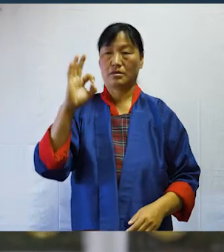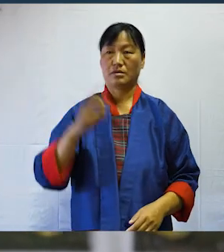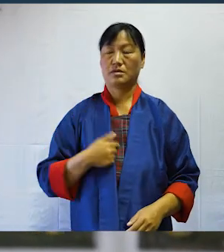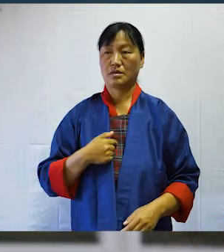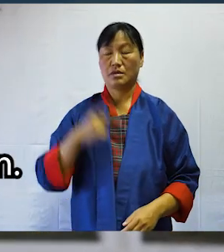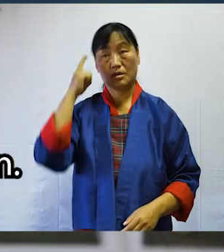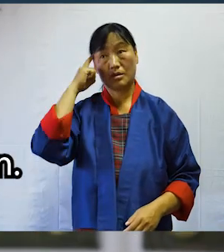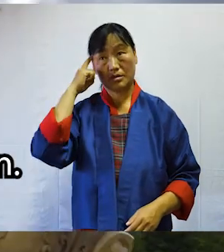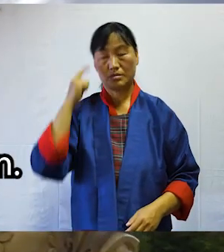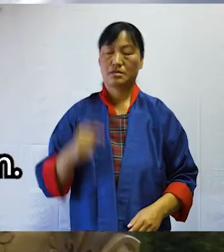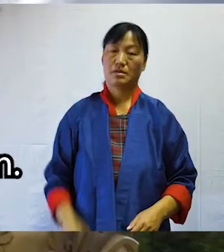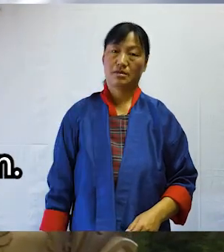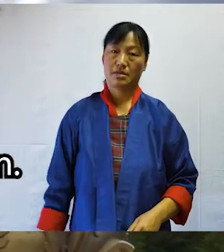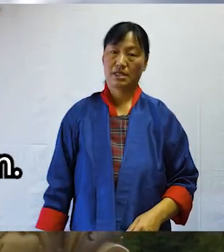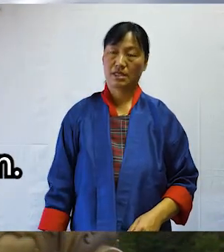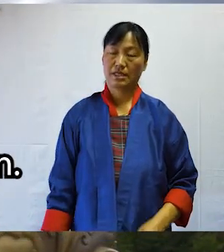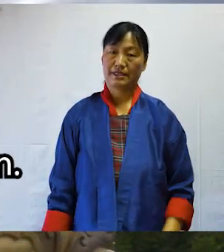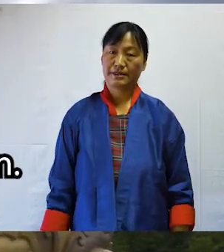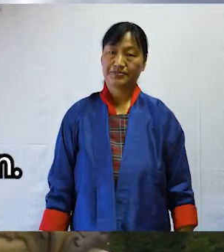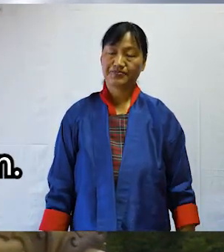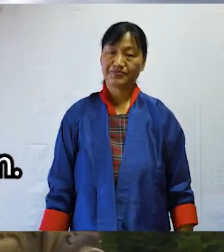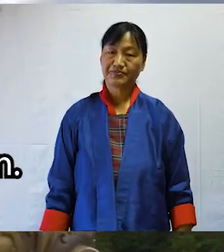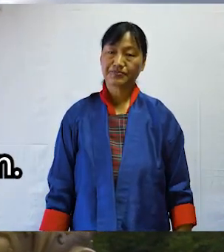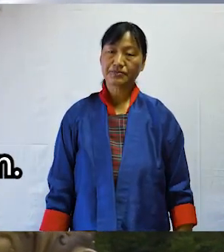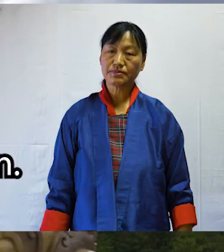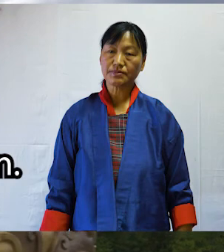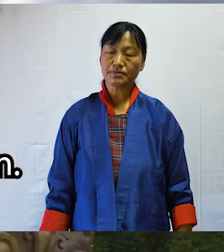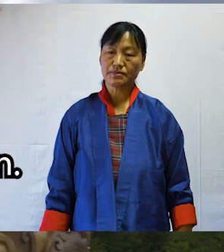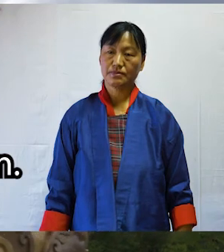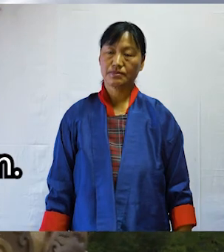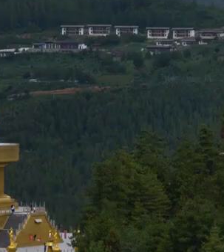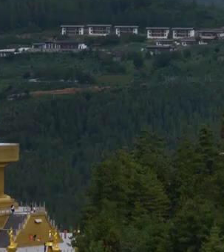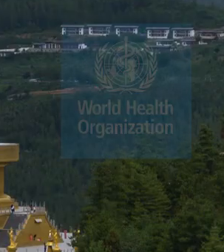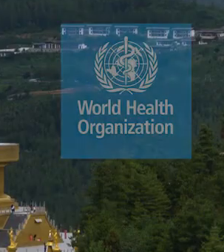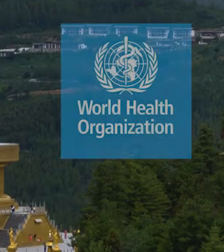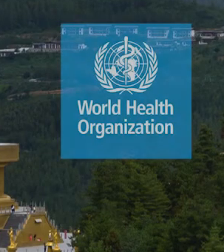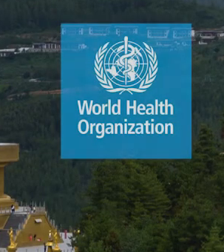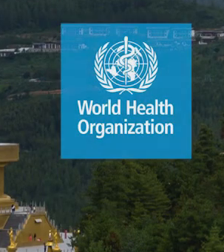नानीहरूले स्कुल जानु पाओस् किनभने स्कुल जानु पढ्नु सबै नानीहरूको उनीहरूको राइट्स हो